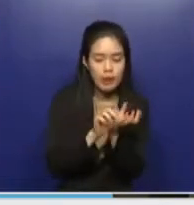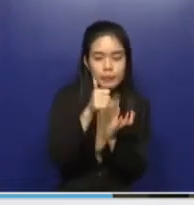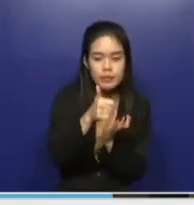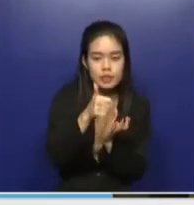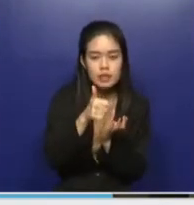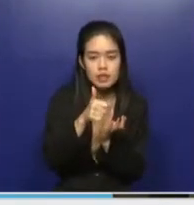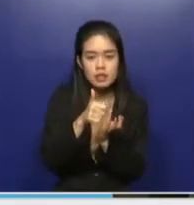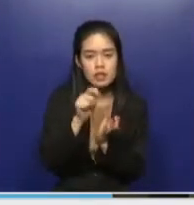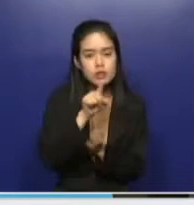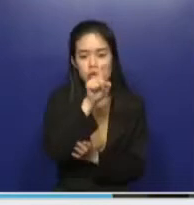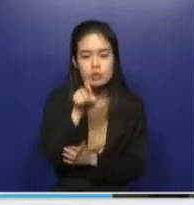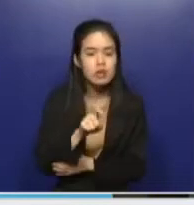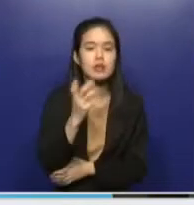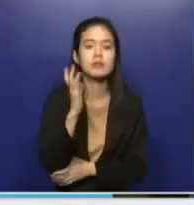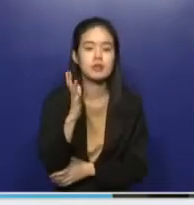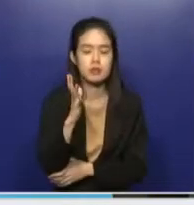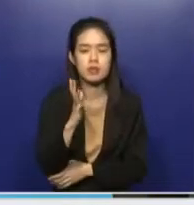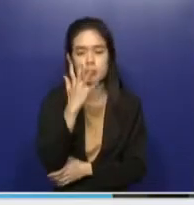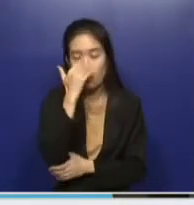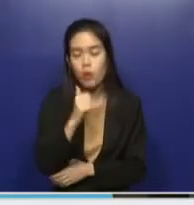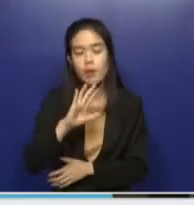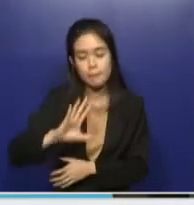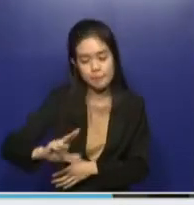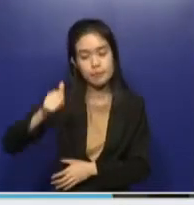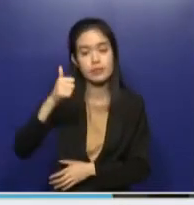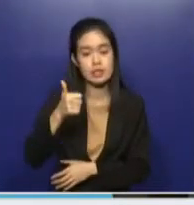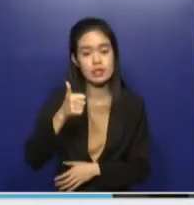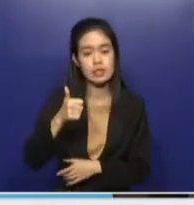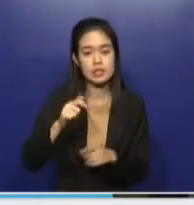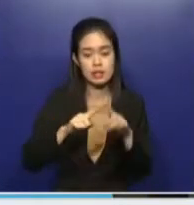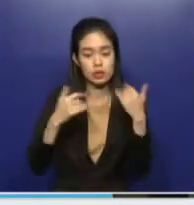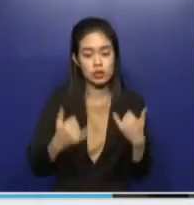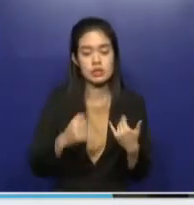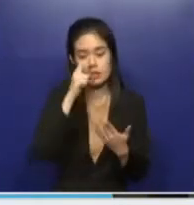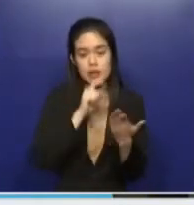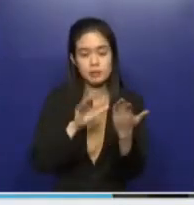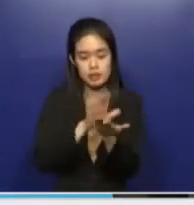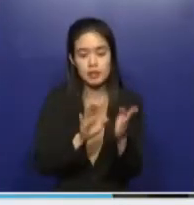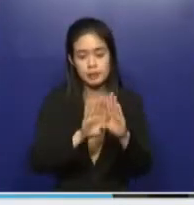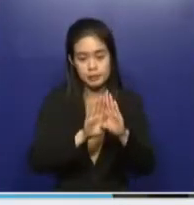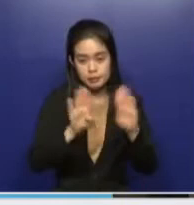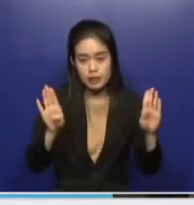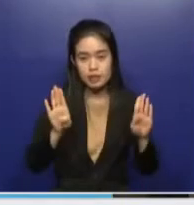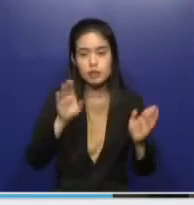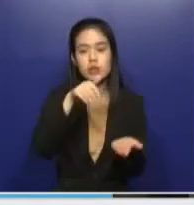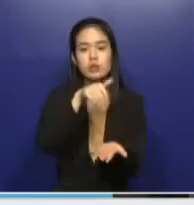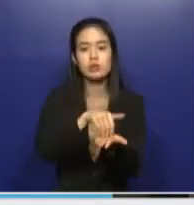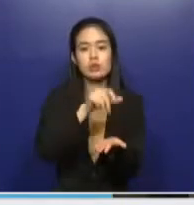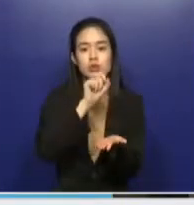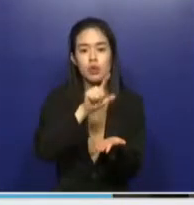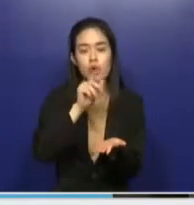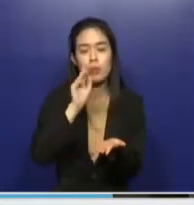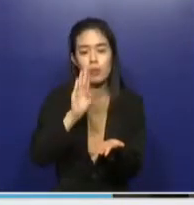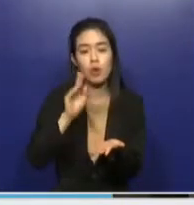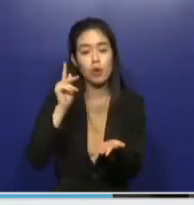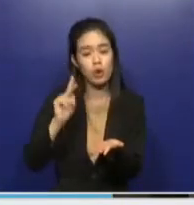ไม่มีข้อสงสัยครับท่านประธานแต่ในสถานการณ์เปิดเมืองสบคแบบเดิมยังคงใช้ได้อยู่อีก